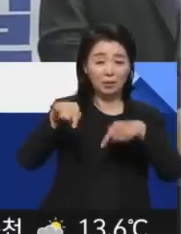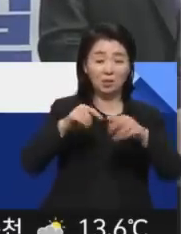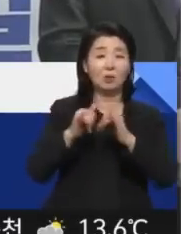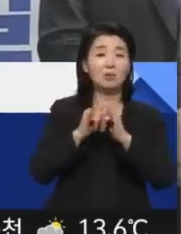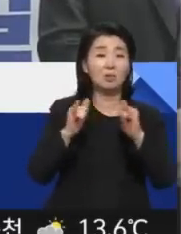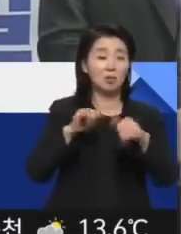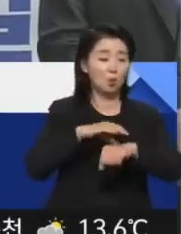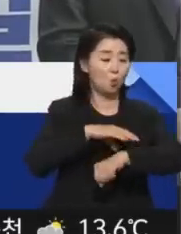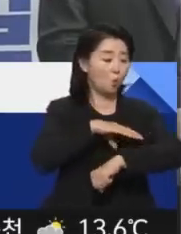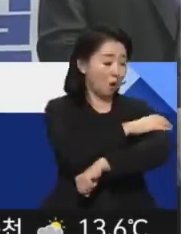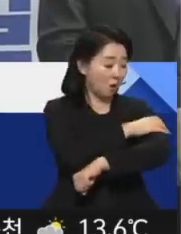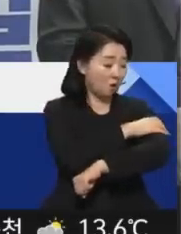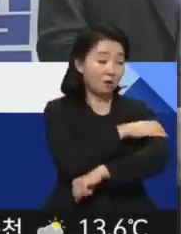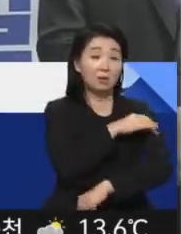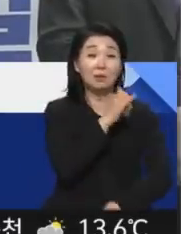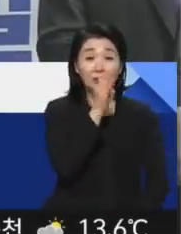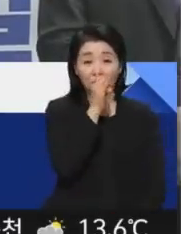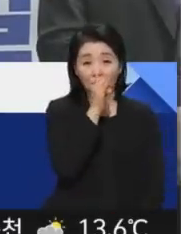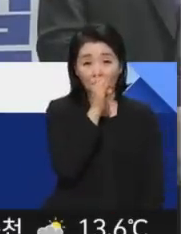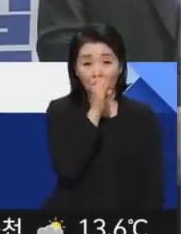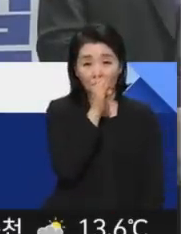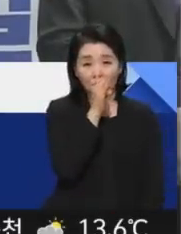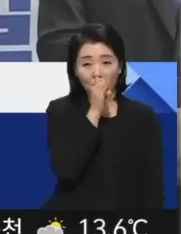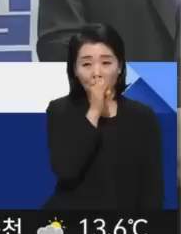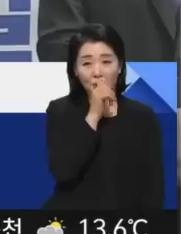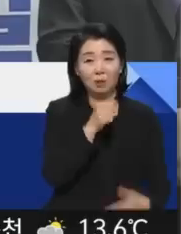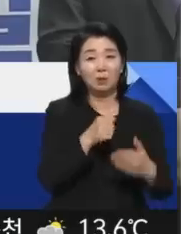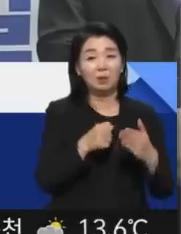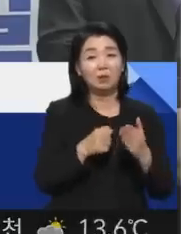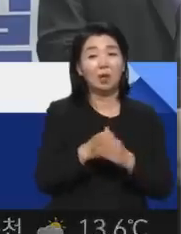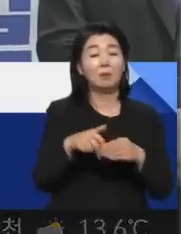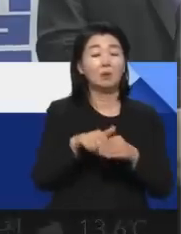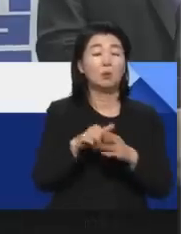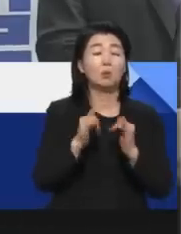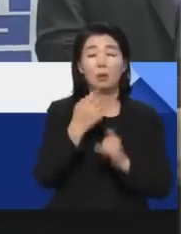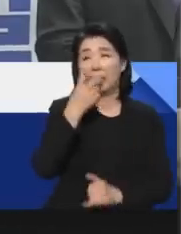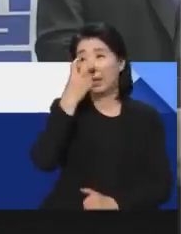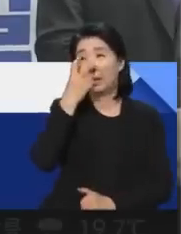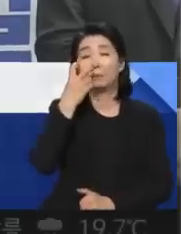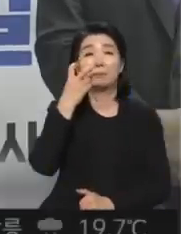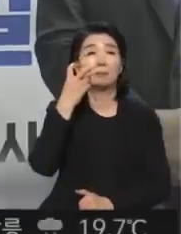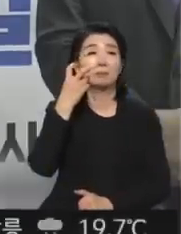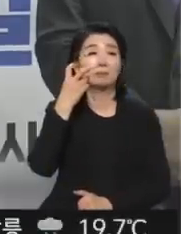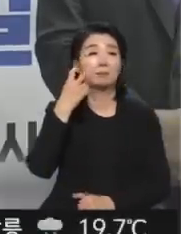정치인들은요 권력을 가지기 때문에 반드시 종교인의 감시가 필요해요.